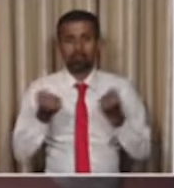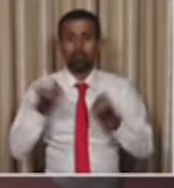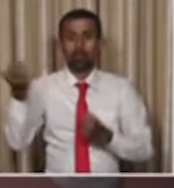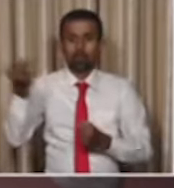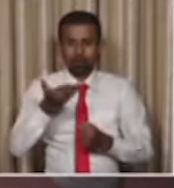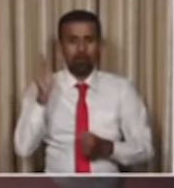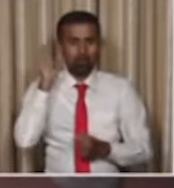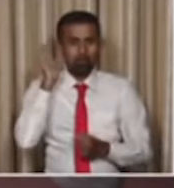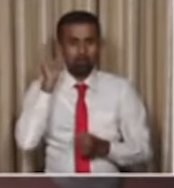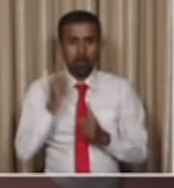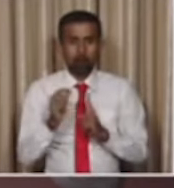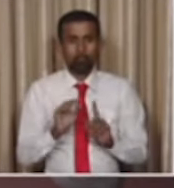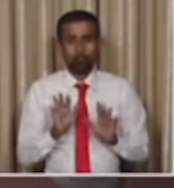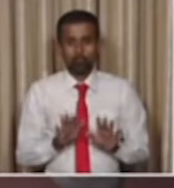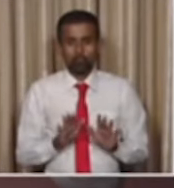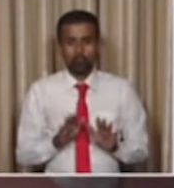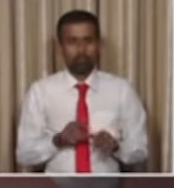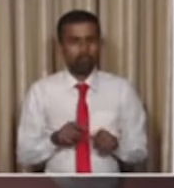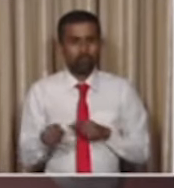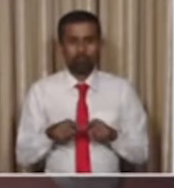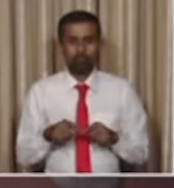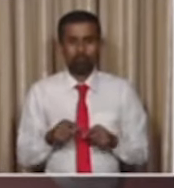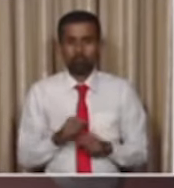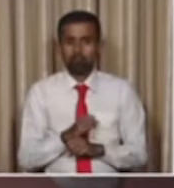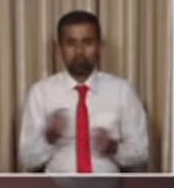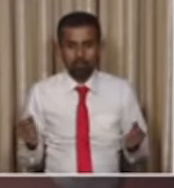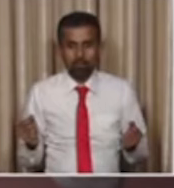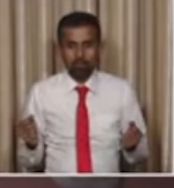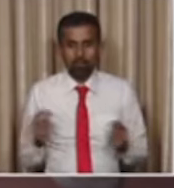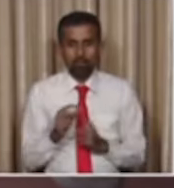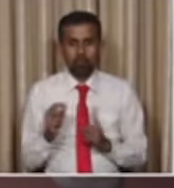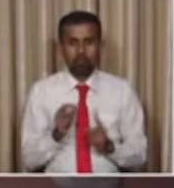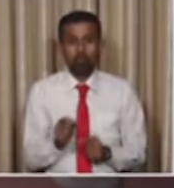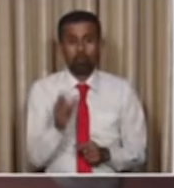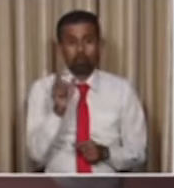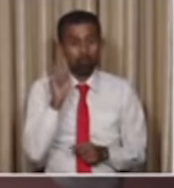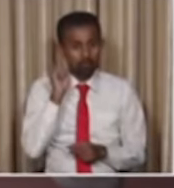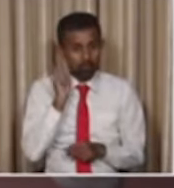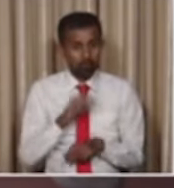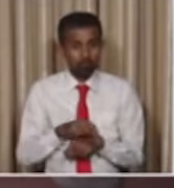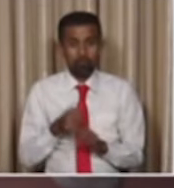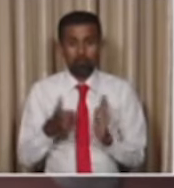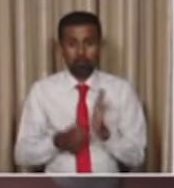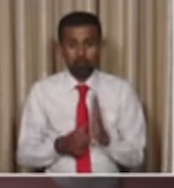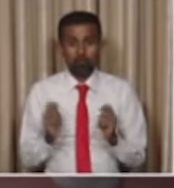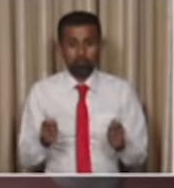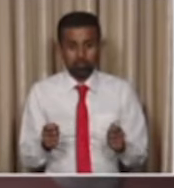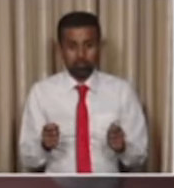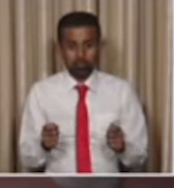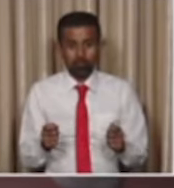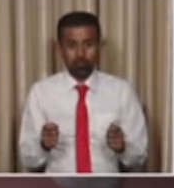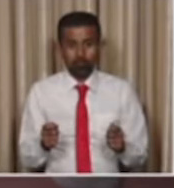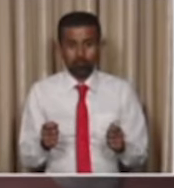ආරංචි එයා එනකන් පාර්ලිමේන්තුව තියන් ඉමු එහෙම සම්ප්‍රදායක් නැහැ නේද පාර්ලිමේන්තුව ඔබතුමාට තිබුණේ මේ වෙලාවේ පනත ඉදිරිපත් කරන්න කියලා